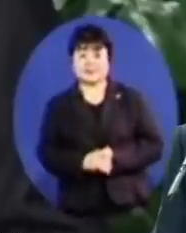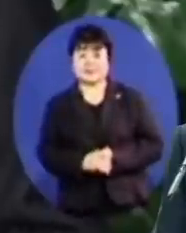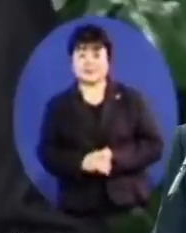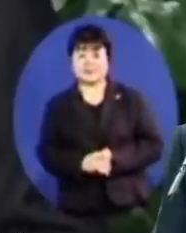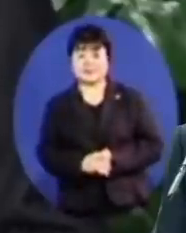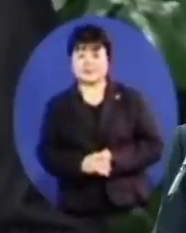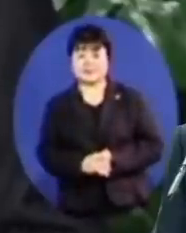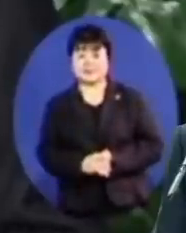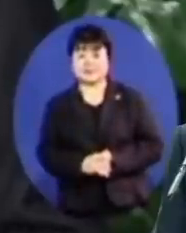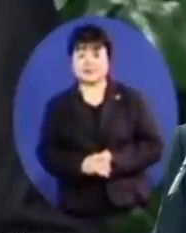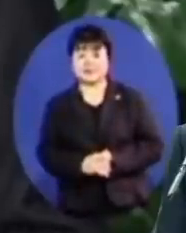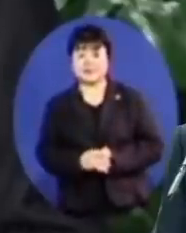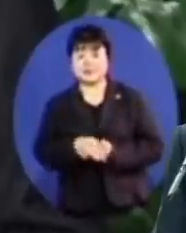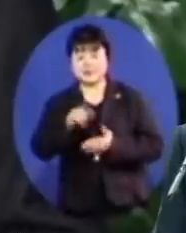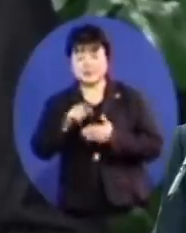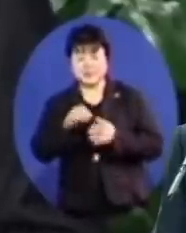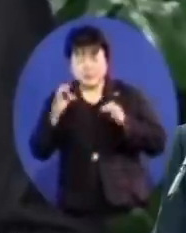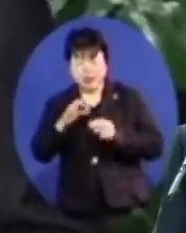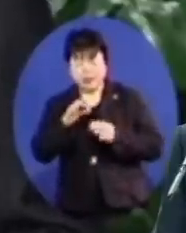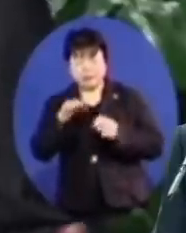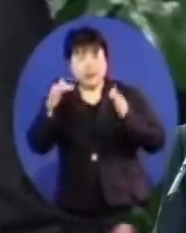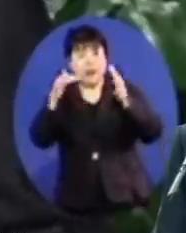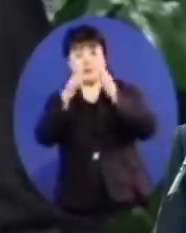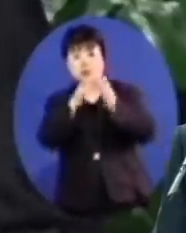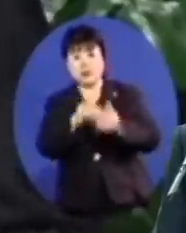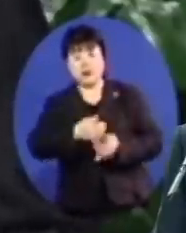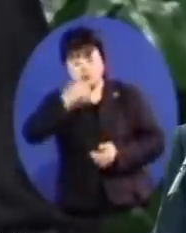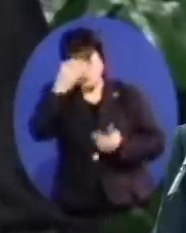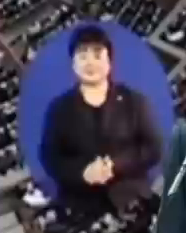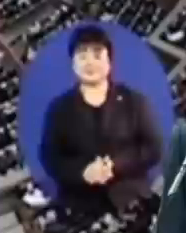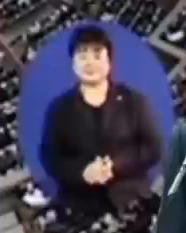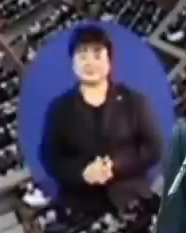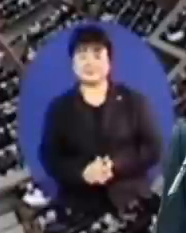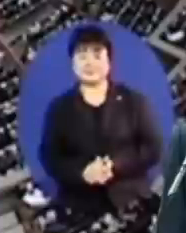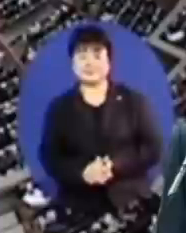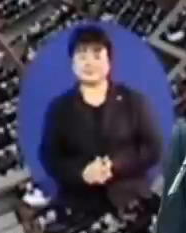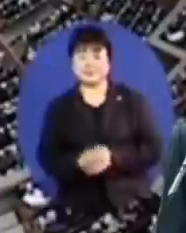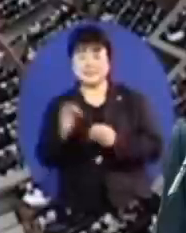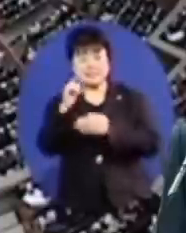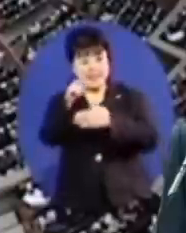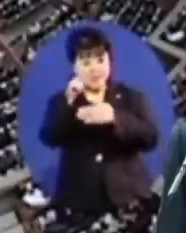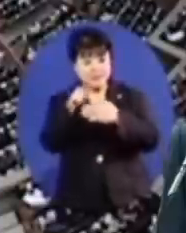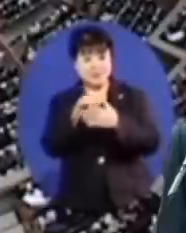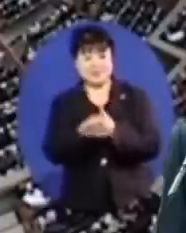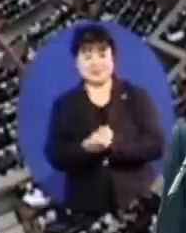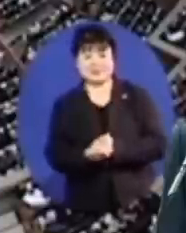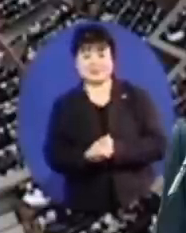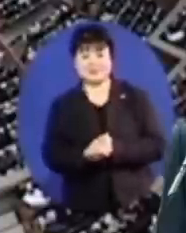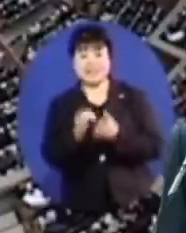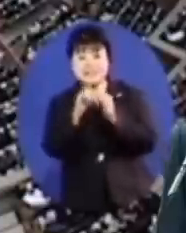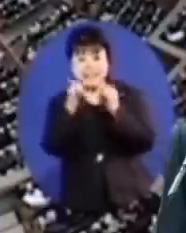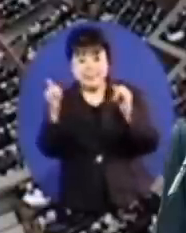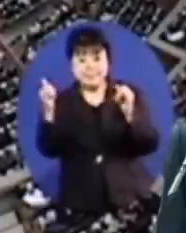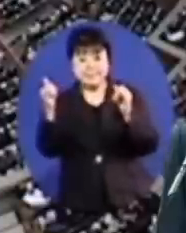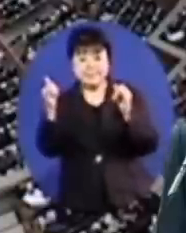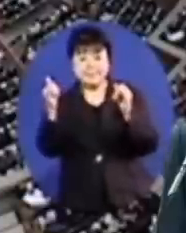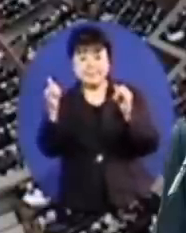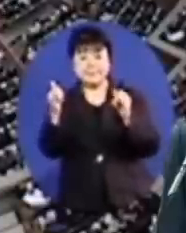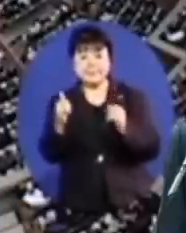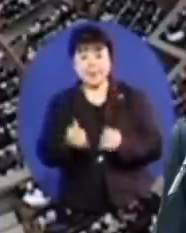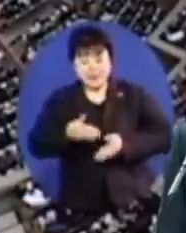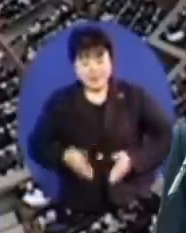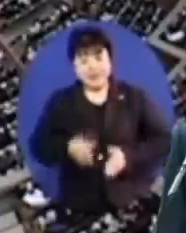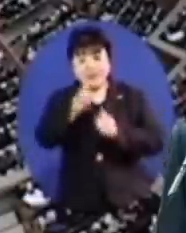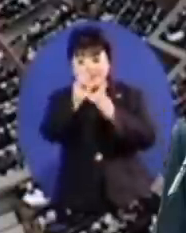없었던 것 같습니다. 꿈 같아요. 이 세상에 인간은 누구든지